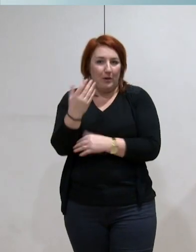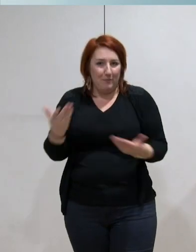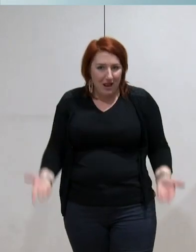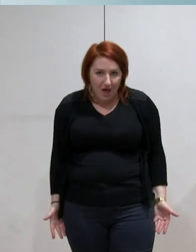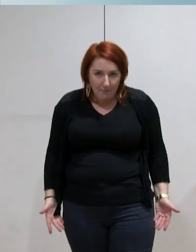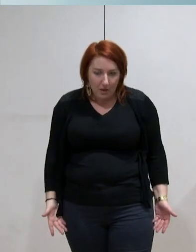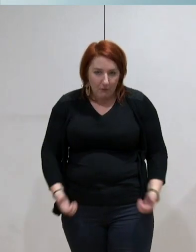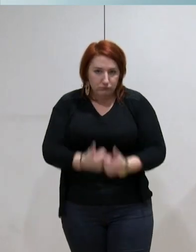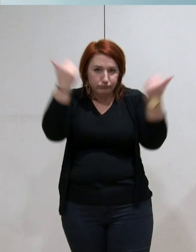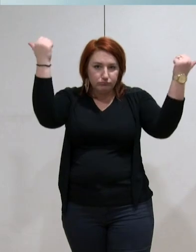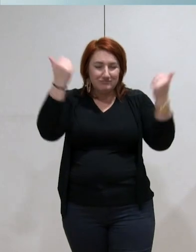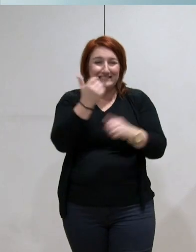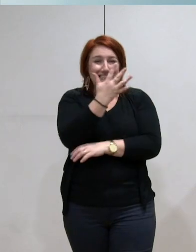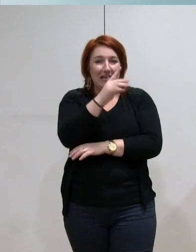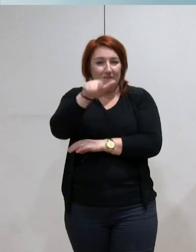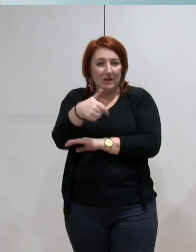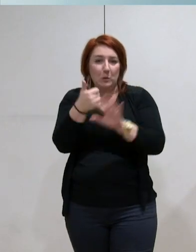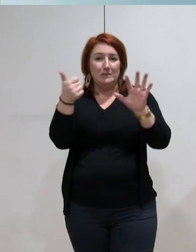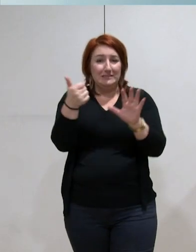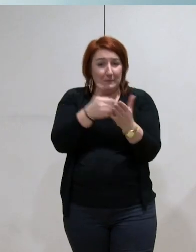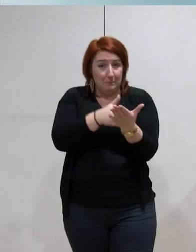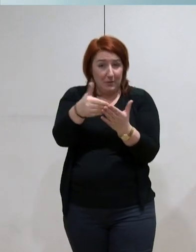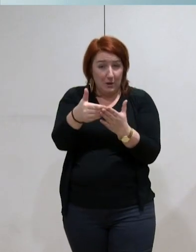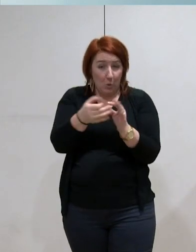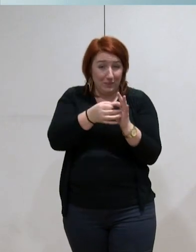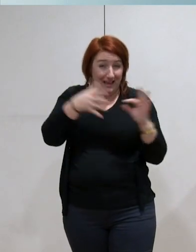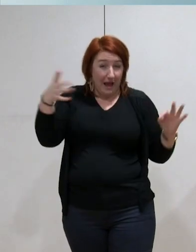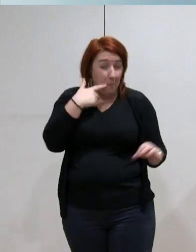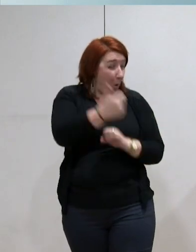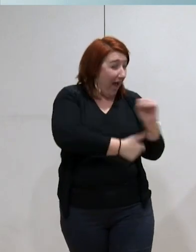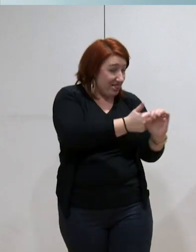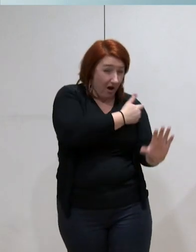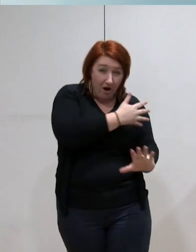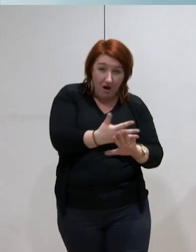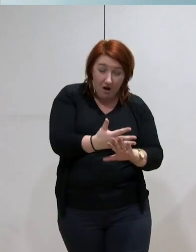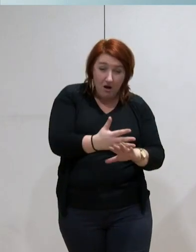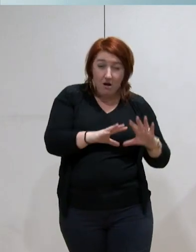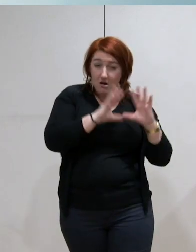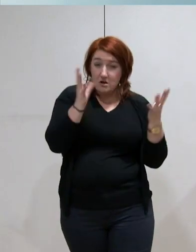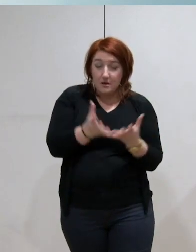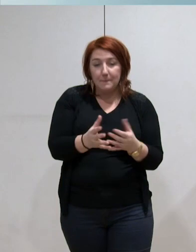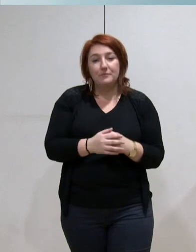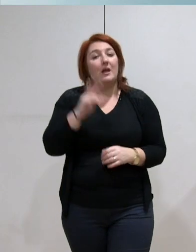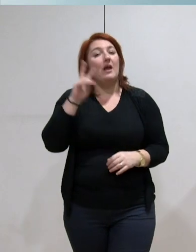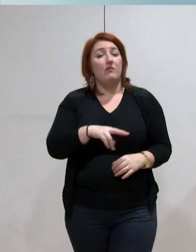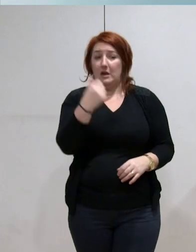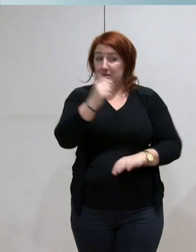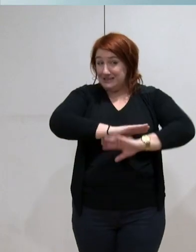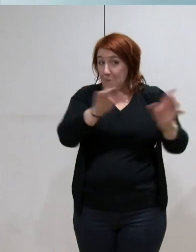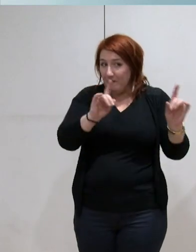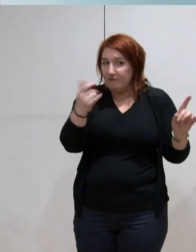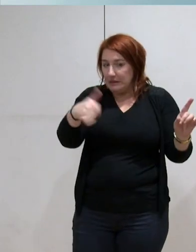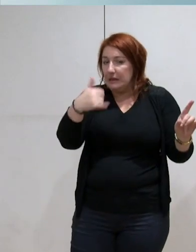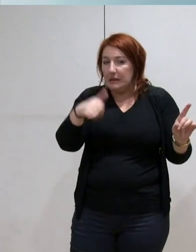tout 5,6 million d'écart en une année et ce n'est pas tout selon moi mes chers collègues plusieurs épées de